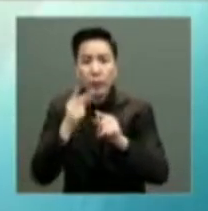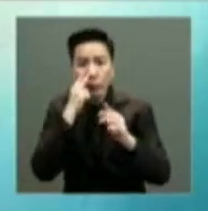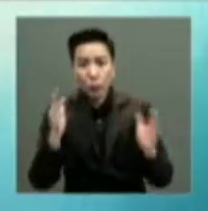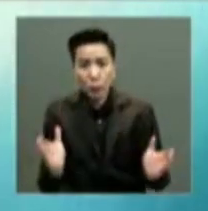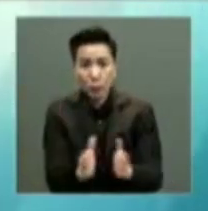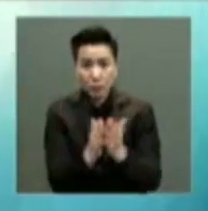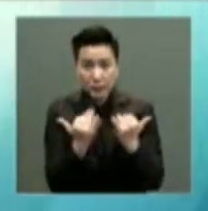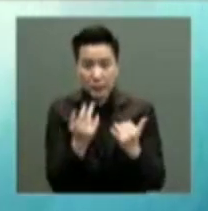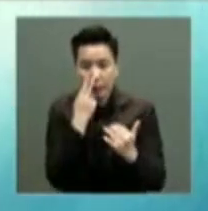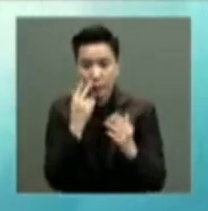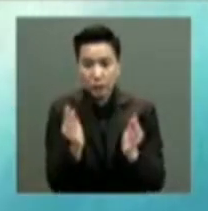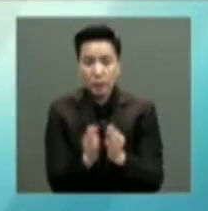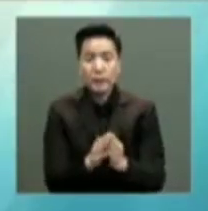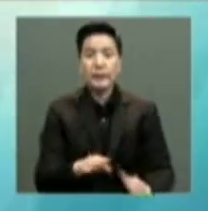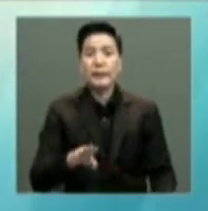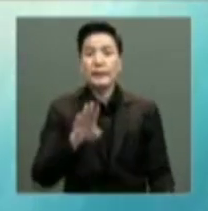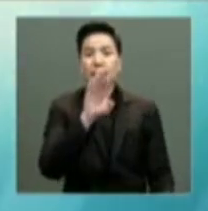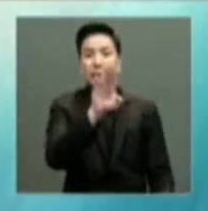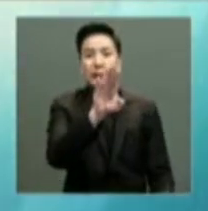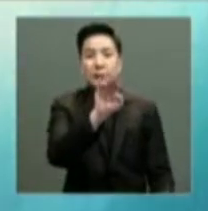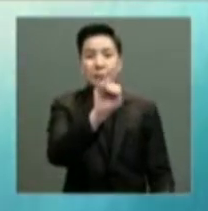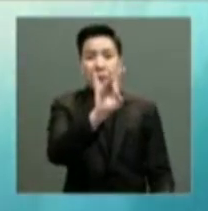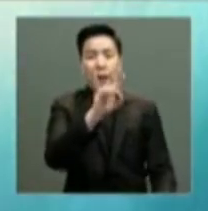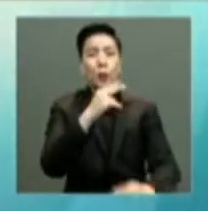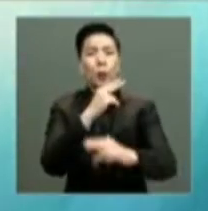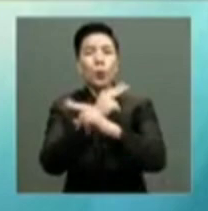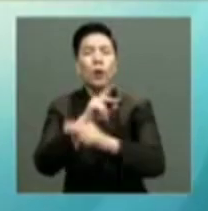ที่รัฐต้องเสียเงินคนละเป็นล้านบาทซึ่งหนักมากหลังๆมาเนี่ยก็คงจะนี่เนี้ยตัวเลขเหล่านี้48คนคูณร้านเข้าไปด้วยเท่าไหร่ล่ะครับเพราะฉะนั้นท่านช่วยได้ที่จะตั้งท่านควรจะมาอยู่ในกลุ่มก้อนของอาการน้อยกับอาการไม่มีอาการเลยนะครับเพราะฉะนั้นการดูแลสุขภาพนะวันนี้มีความสำคัญสูงมากๆนะครับไปที่เรื่องการใช้เตียงนะครับพอพูดถึงตรงนี้วะไว้แล้วก็คือเพราะฉะนั้นอ่ะแล้วถ้าป่วยแล้วจะต้องเข้าไปนอนรักษาในโรงพยาบาลเตียงพอไหมสีเหลืองคือตัวเองทั้งหมดที่เราที่มีเส้นต่างคือไปนอนยังเห็นช่องว่างอยู่นะครับยังว่างอยู่เยอะทีเดียวนะครับแล้วรวมถึงตอนนี้เราก็ปรับโรงแรมอะไรทั้งหลายมาเป็นมาเป็นเตียงนอนมาเป็นการรักษาได้รึได้ด้วยที่เรียกว่าฮอตวิทเทลนะครับก็ยังมีระดับว่างอยู่นะครับไปดูที่จำนวนพุบเตรียมผู้ป่วยแยกออกมา